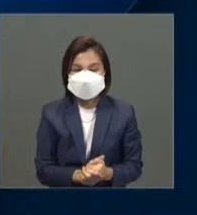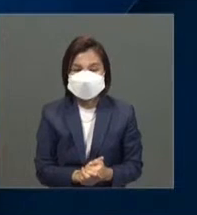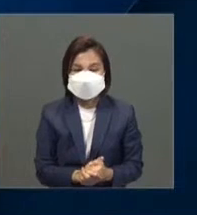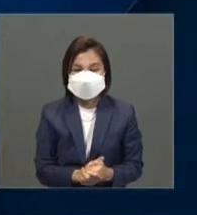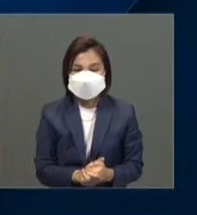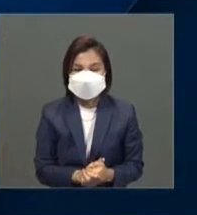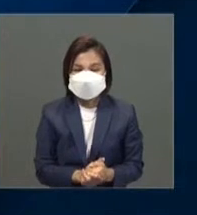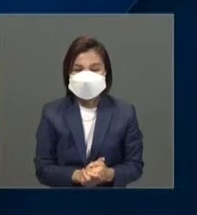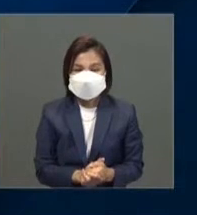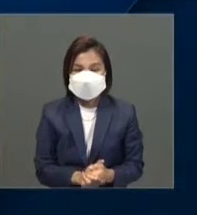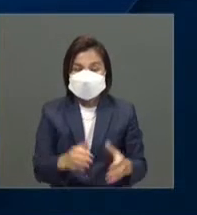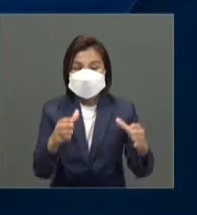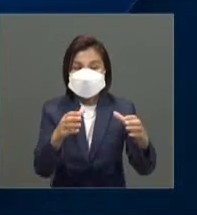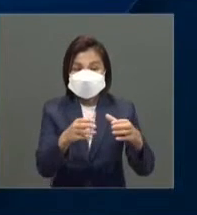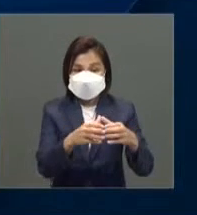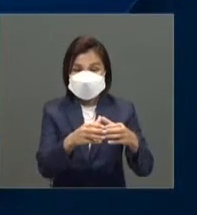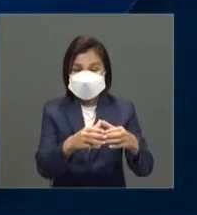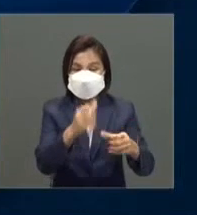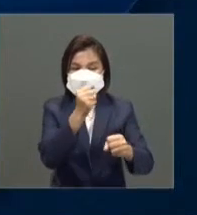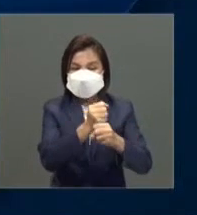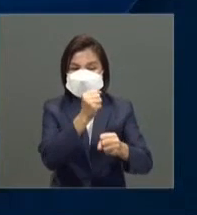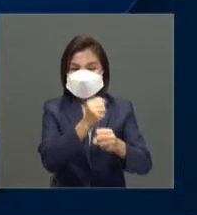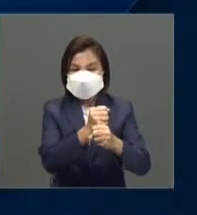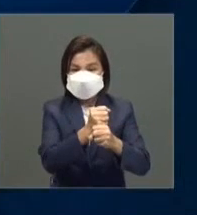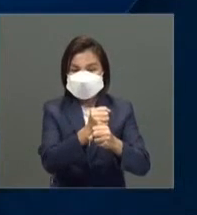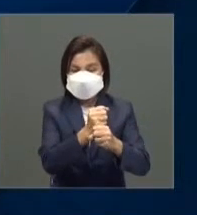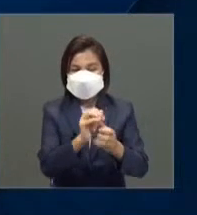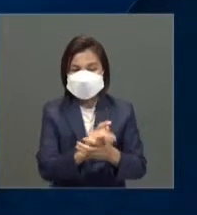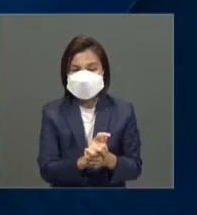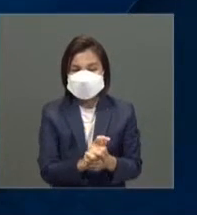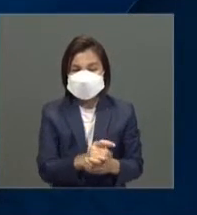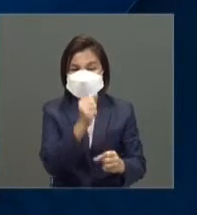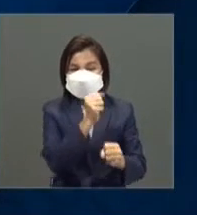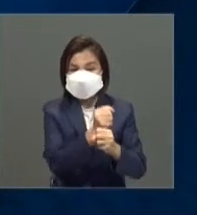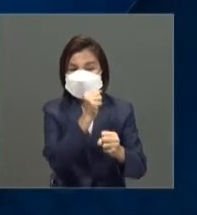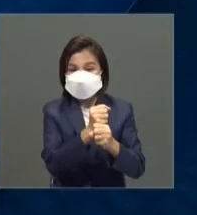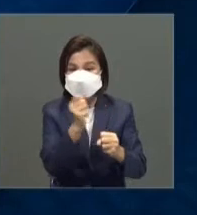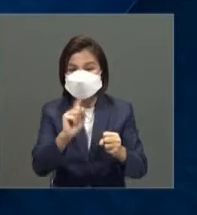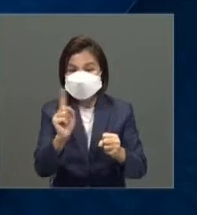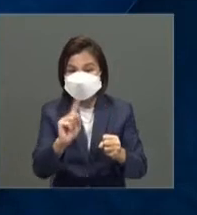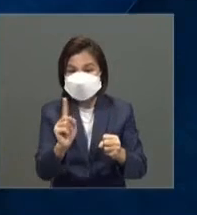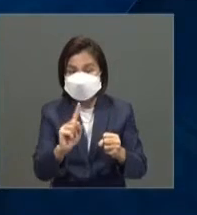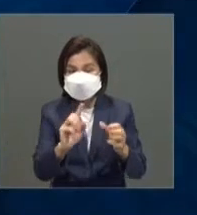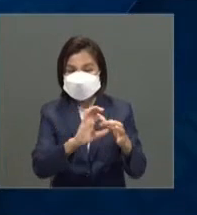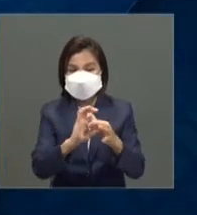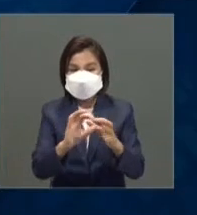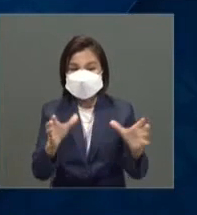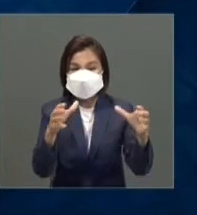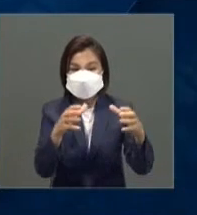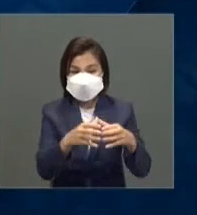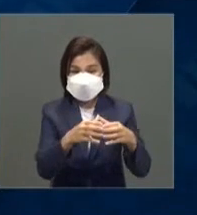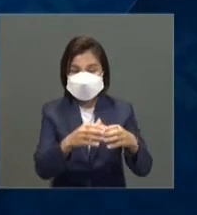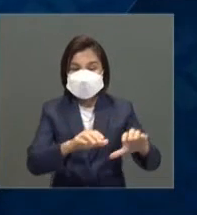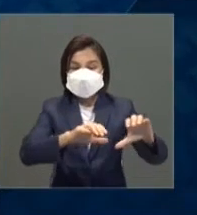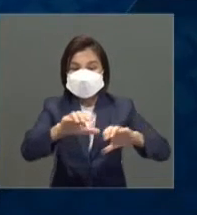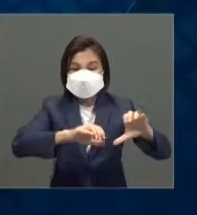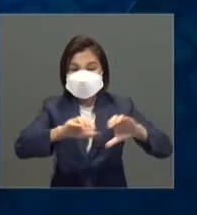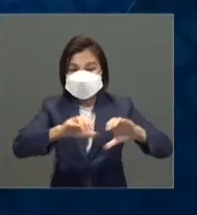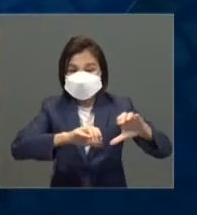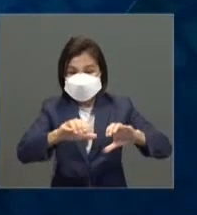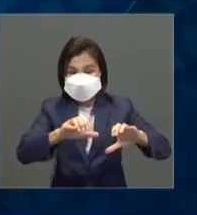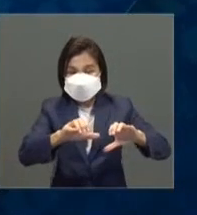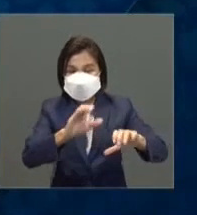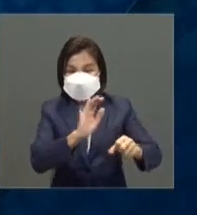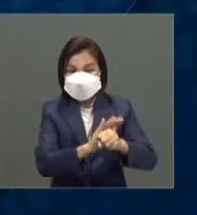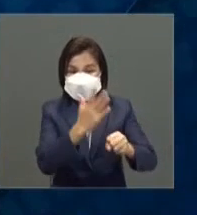ค่ของทางการทำในเชิงของเป็น ชุดใหญ่ที่จัดไปแล้วนะครับแล้วก็จะห